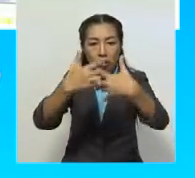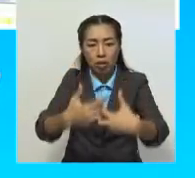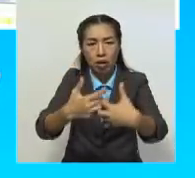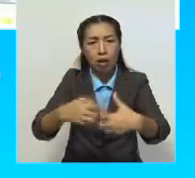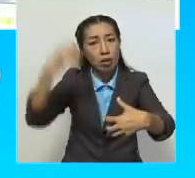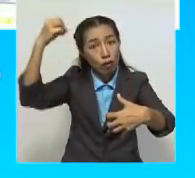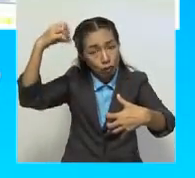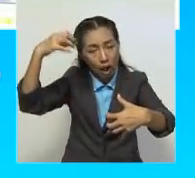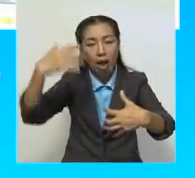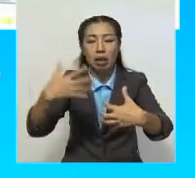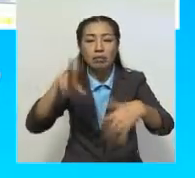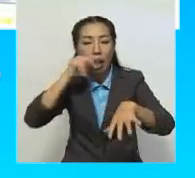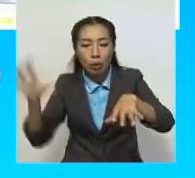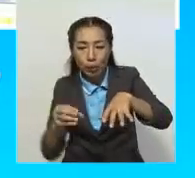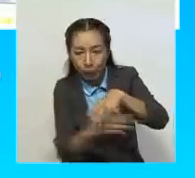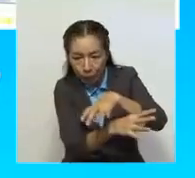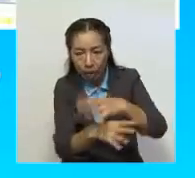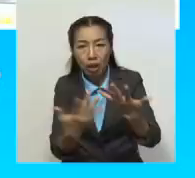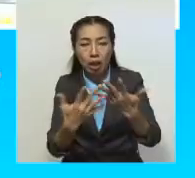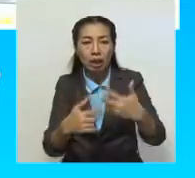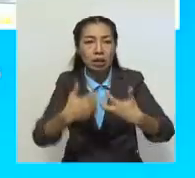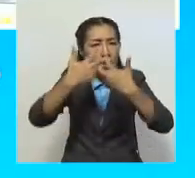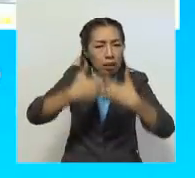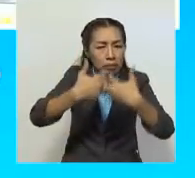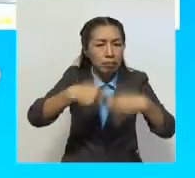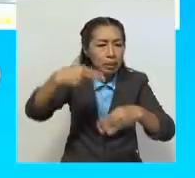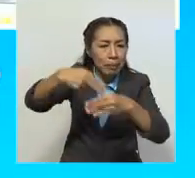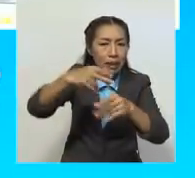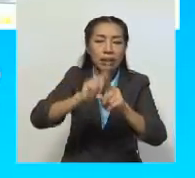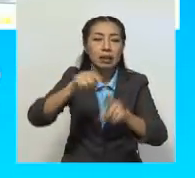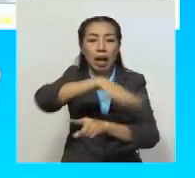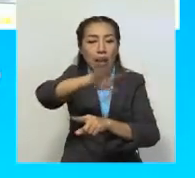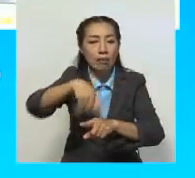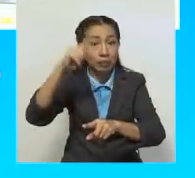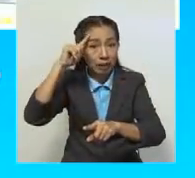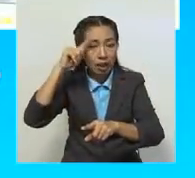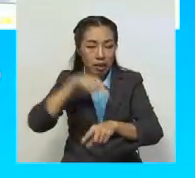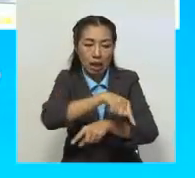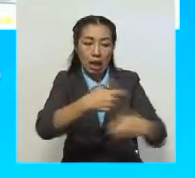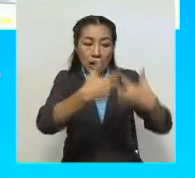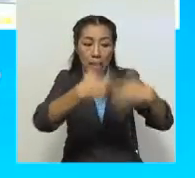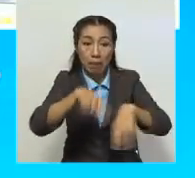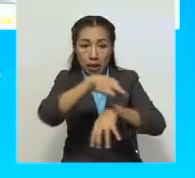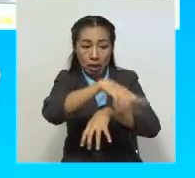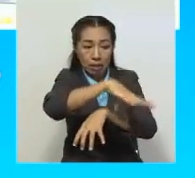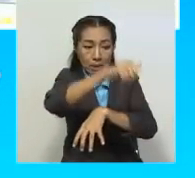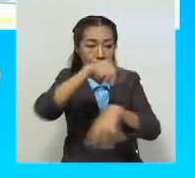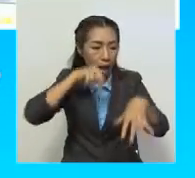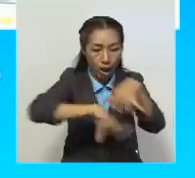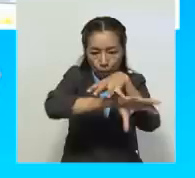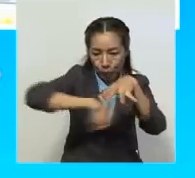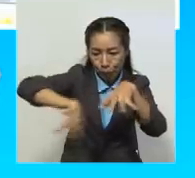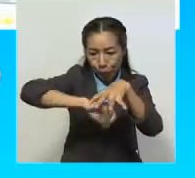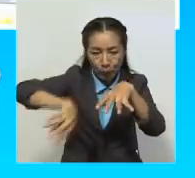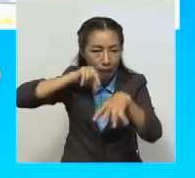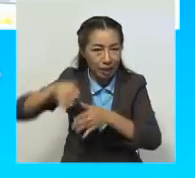แล้วก็สูบน้ำด้วยดีเซลนะครับก็ผักดันน้ำในเมืองเนี่ยออกลงไปในที่แม่น้ำโข